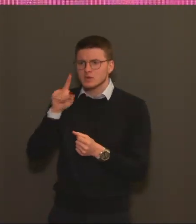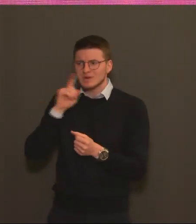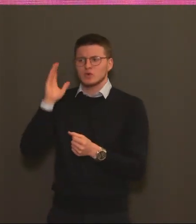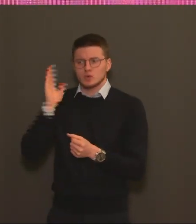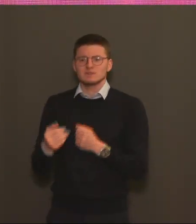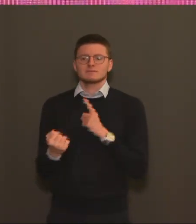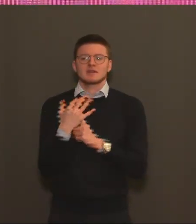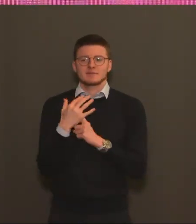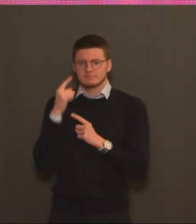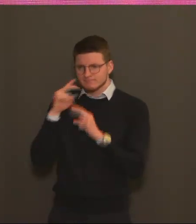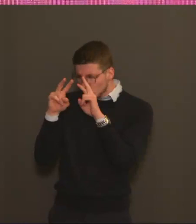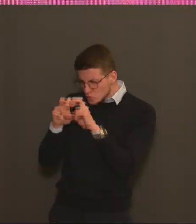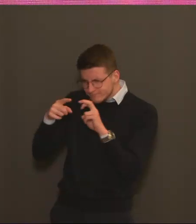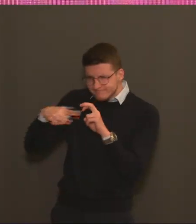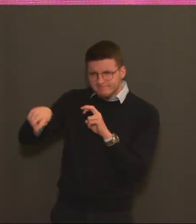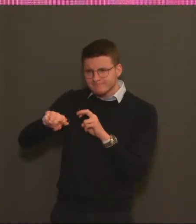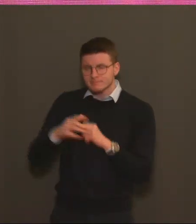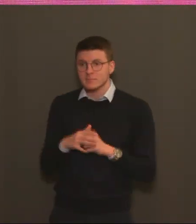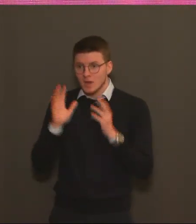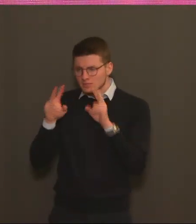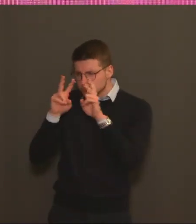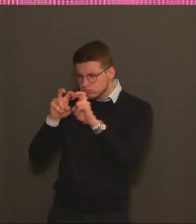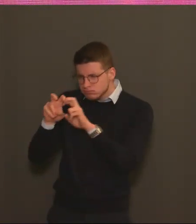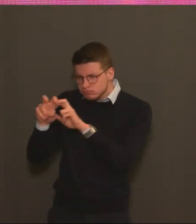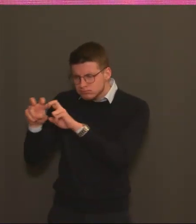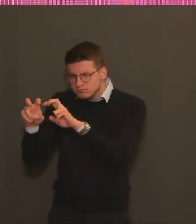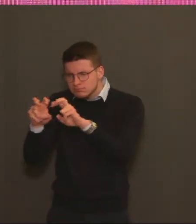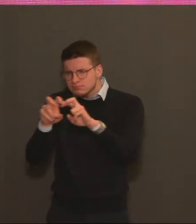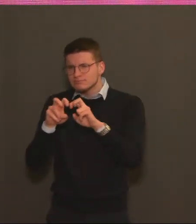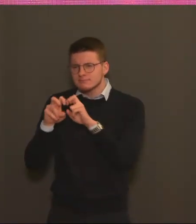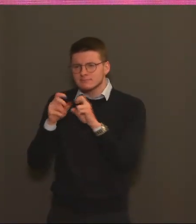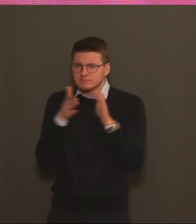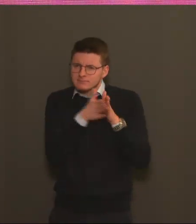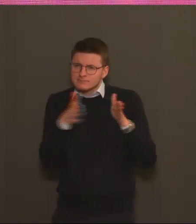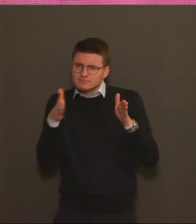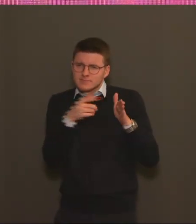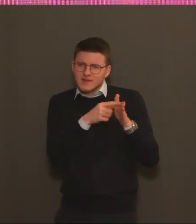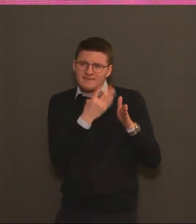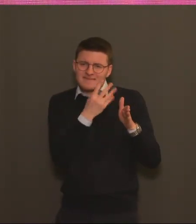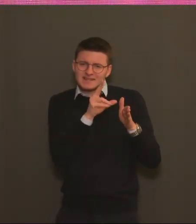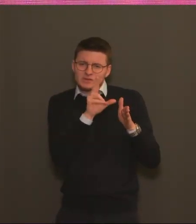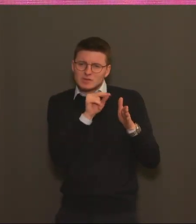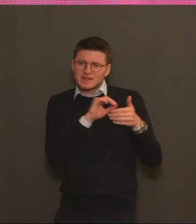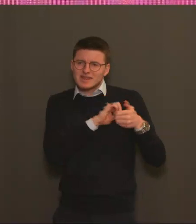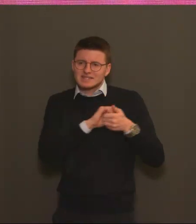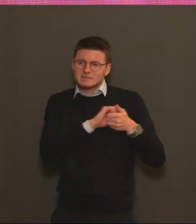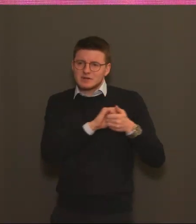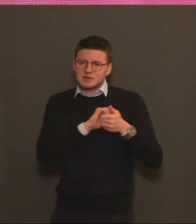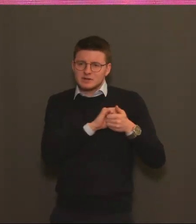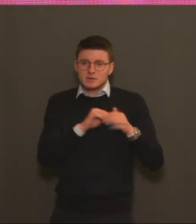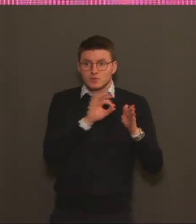Er werden nu reeds stalen onderzocht van de periode 24 december 2020 tot en met 8